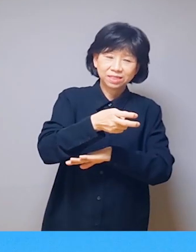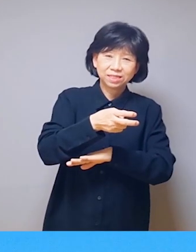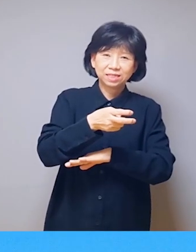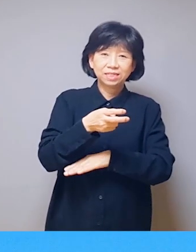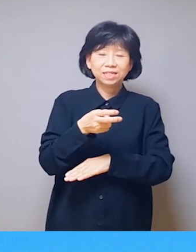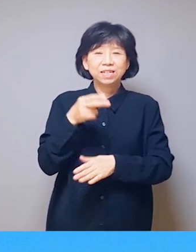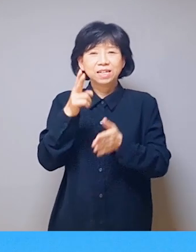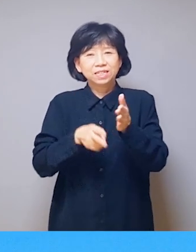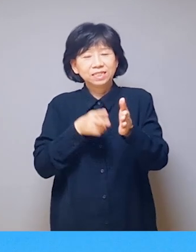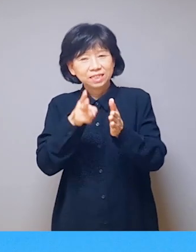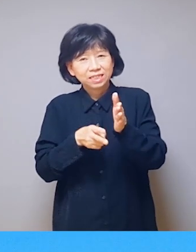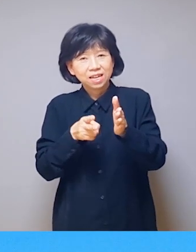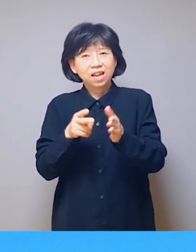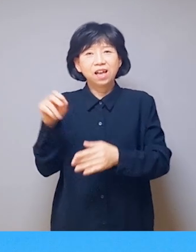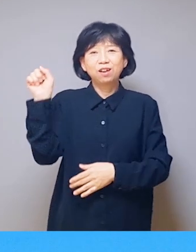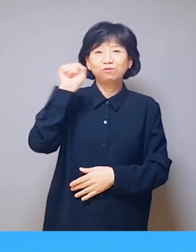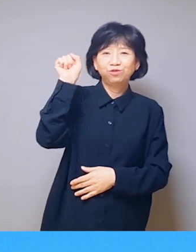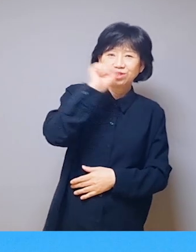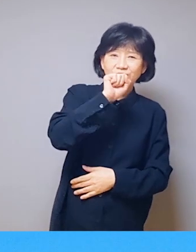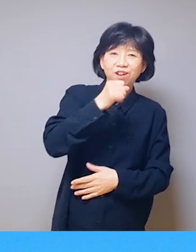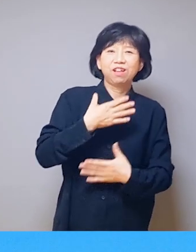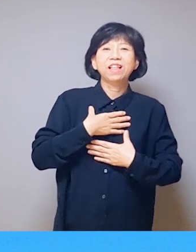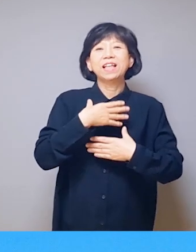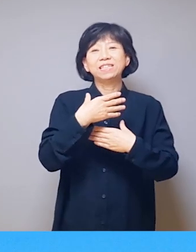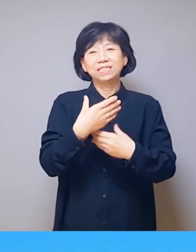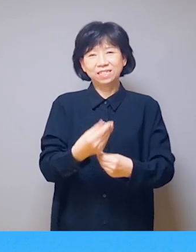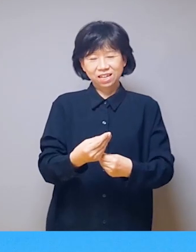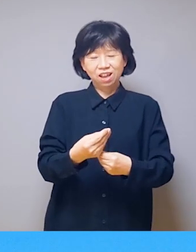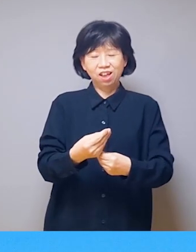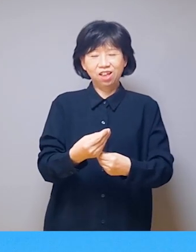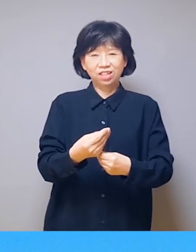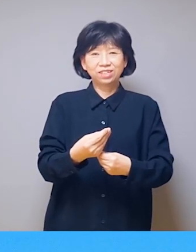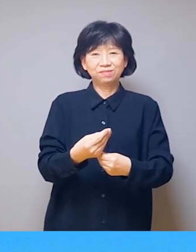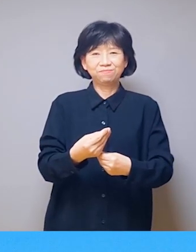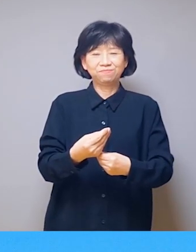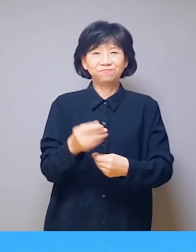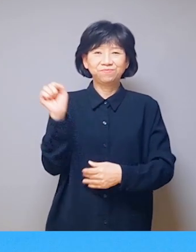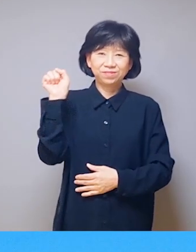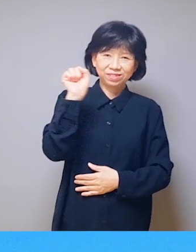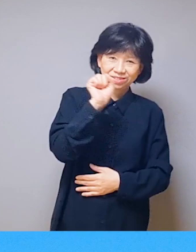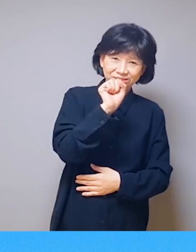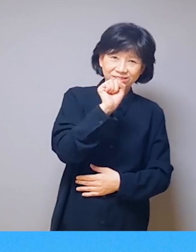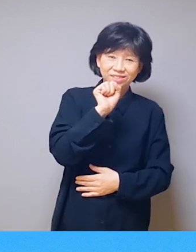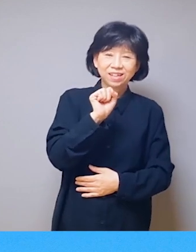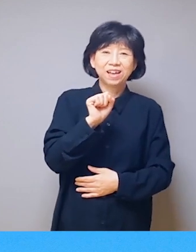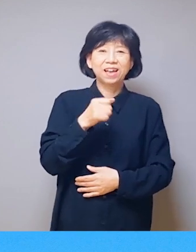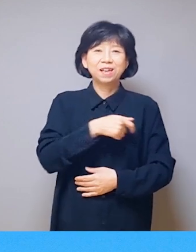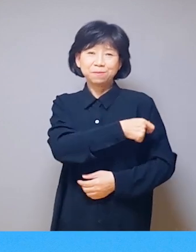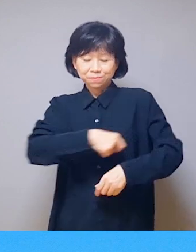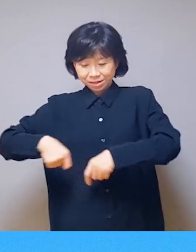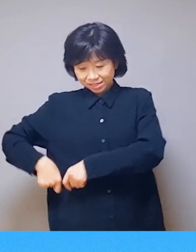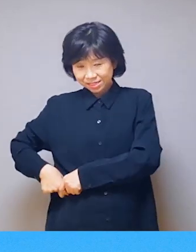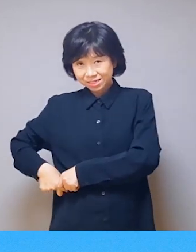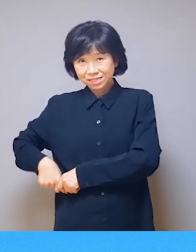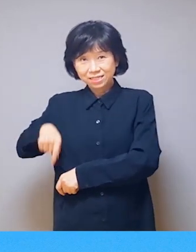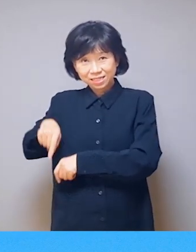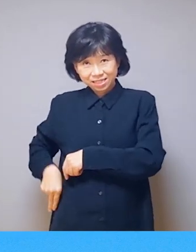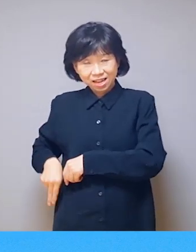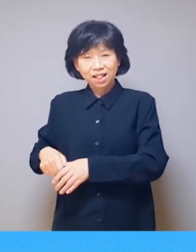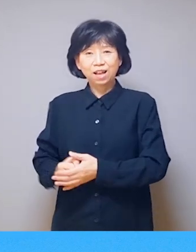이렇게 차 몰고 가시는 분들도 안전하게 잘 다녀오실 수 있도록 안전벨트도 잘 착용하시고 과속하지